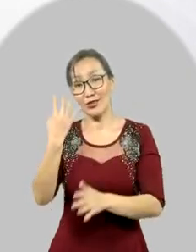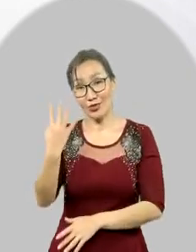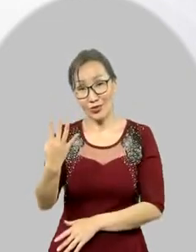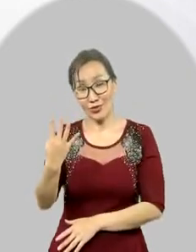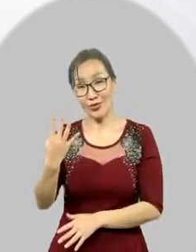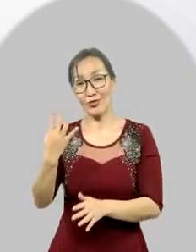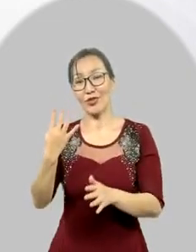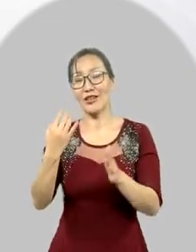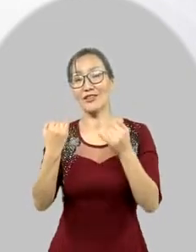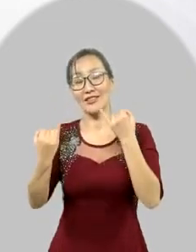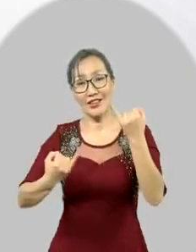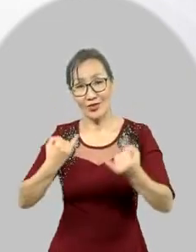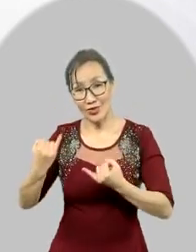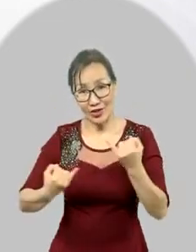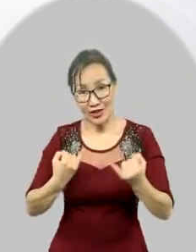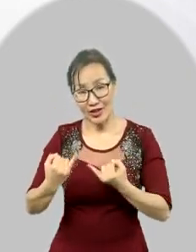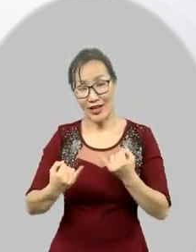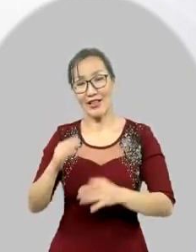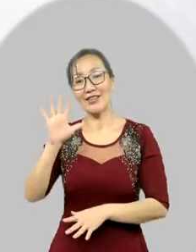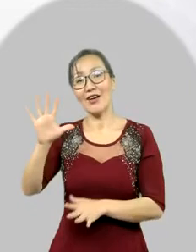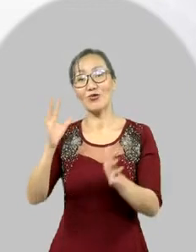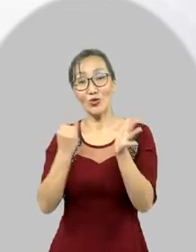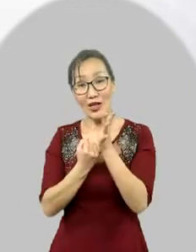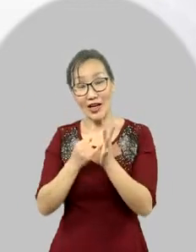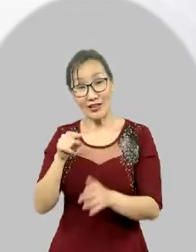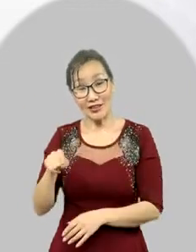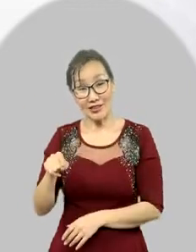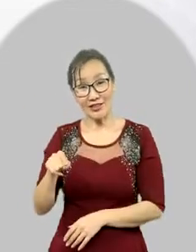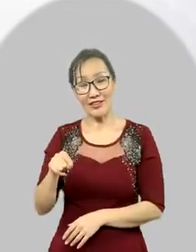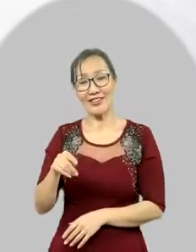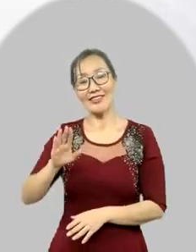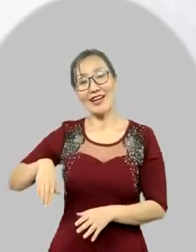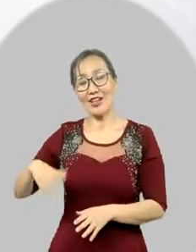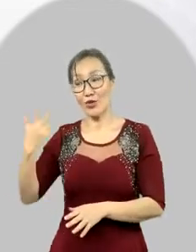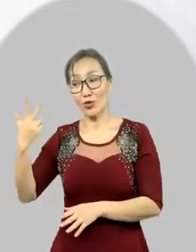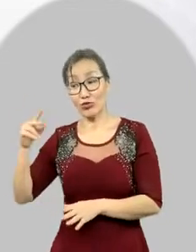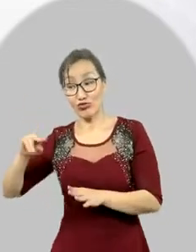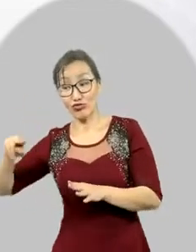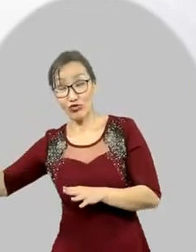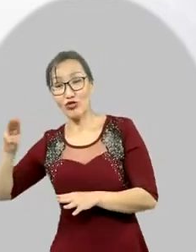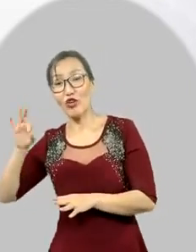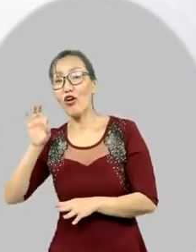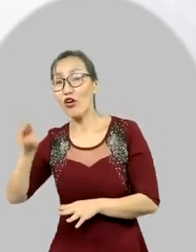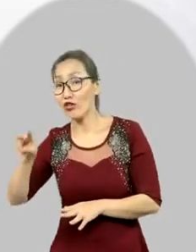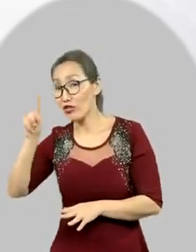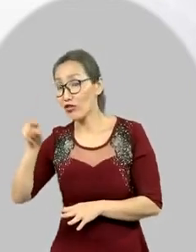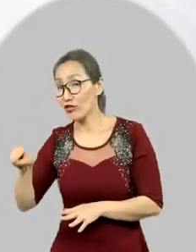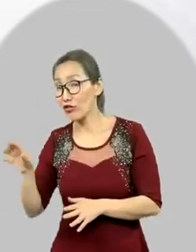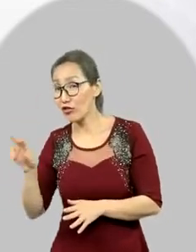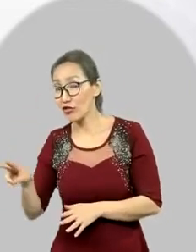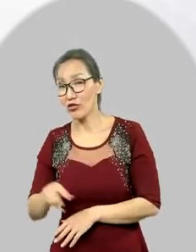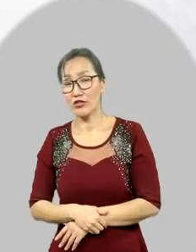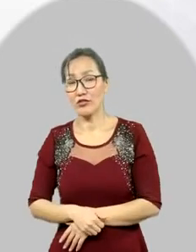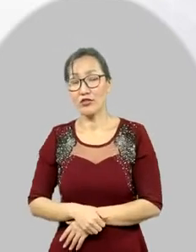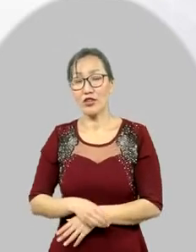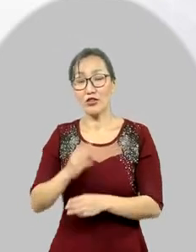64, 66, 56. Дараагийн 3 тоог олох юм байна. За